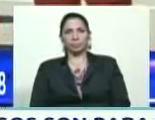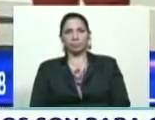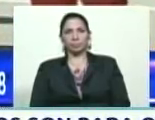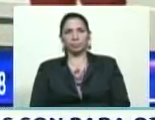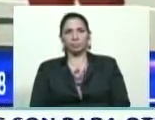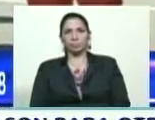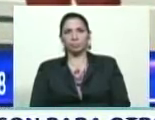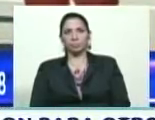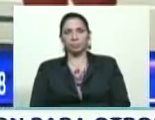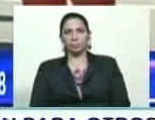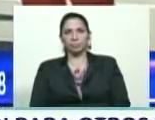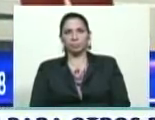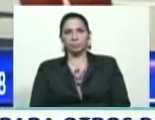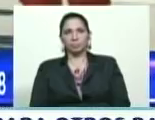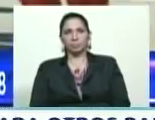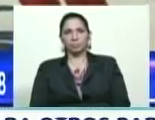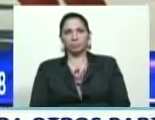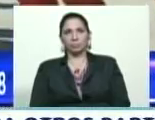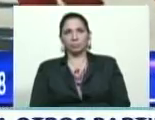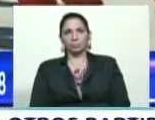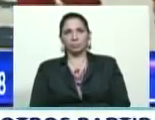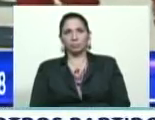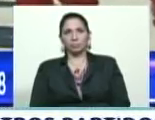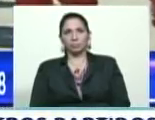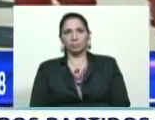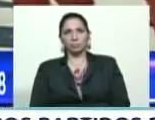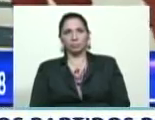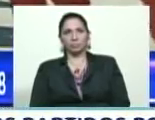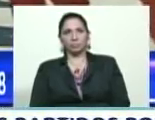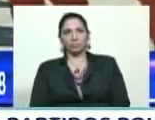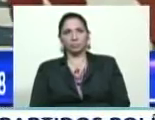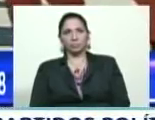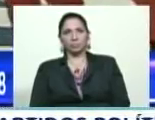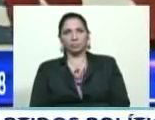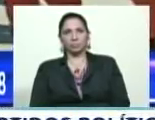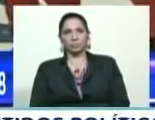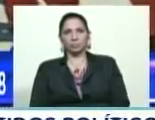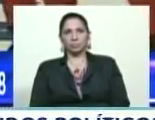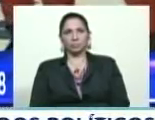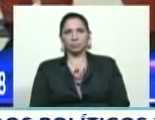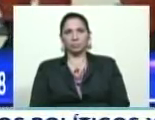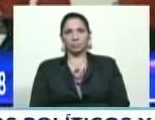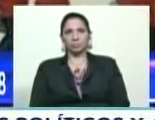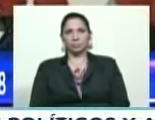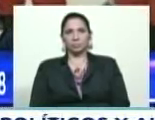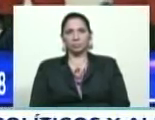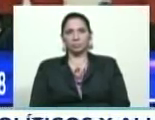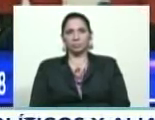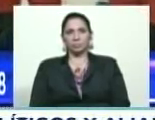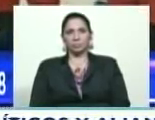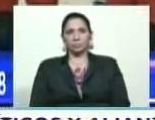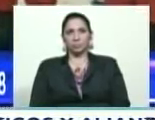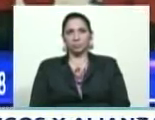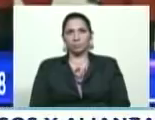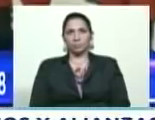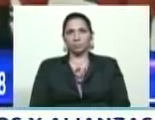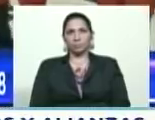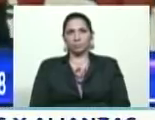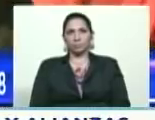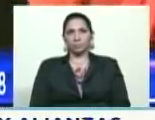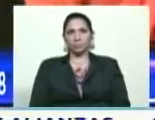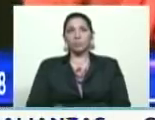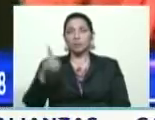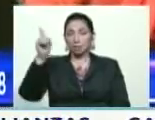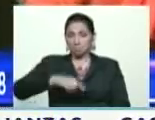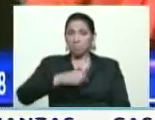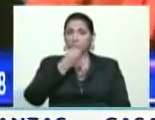происходят на территории Российской Федерации ежегодно, и в этом плане наше сотрудничество только укрепляется. Y también es bueno